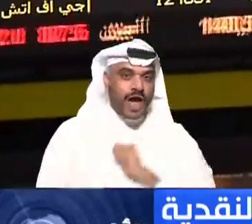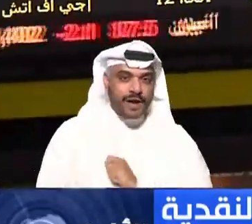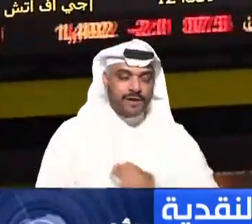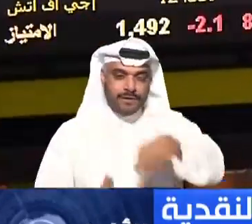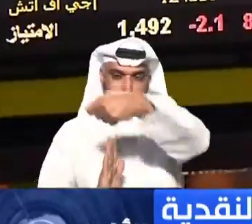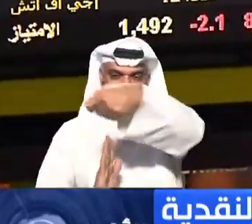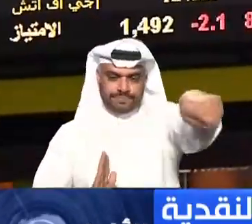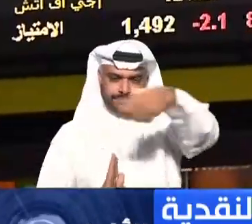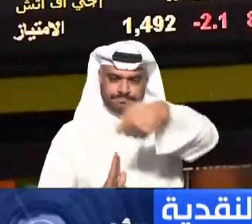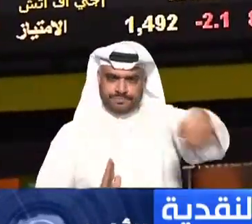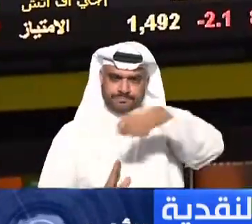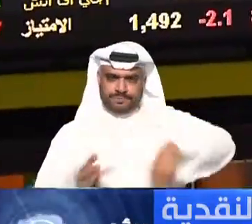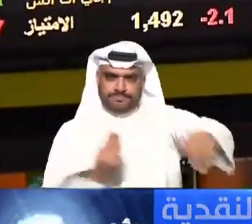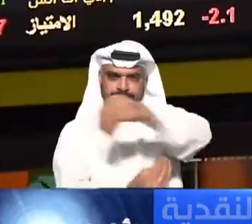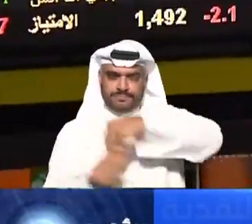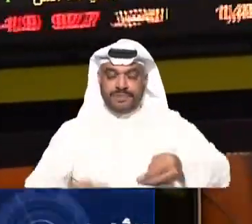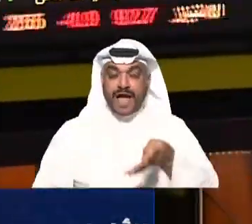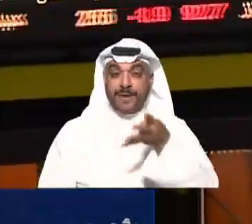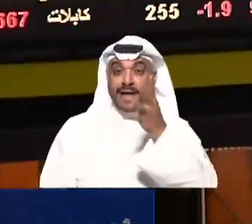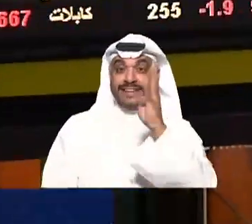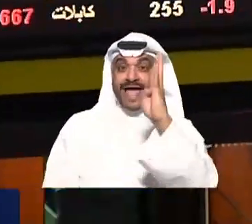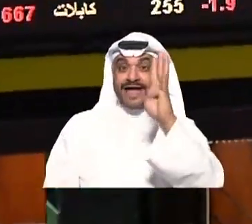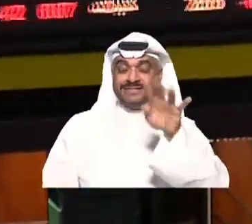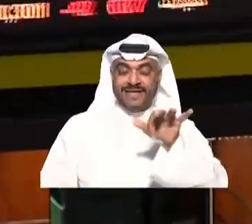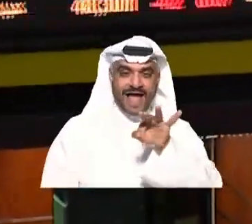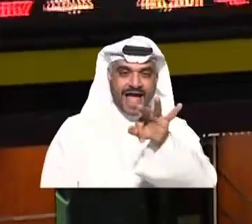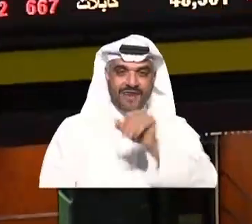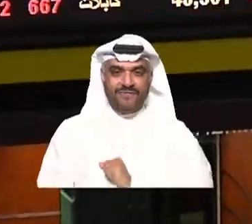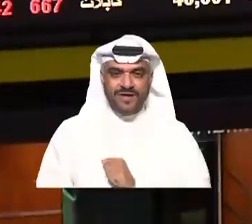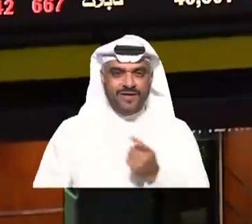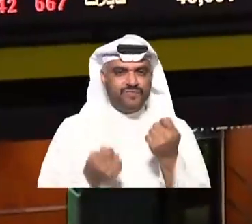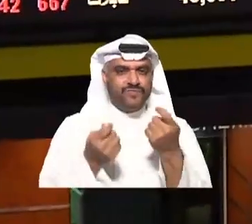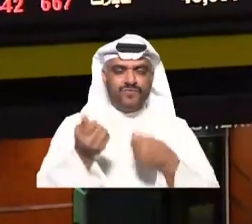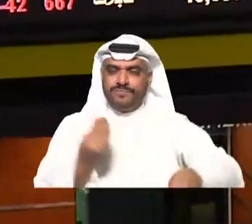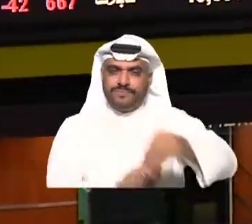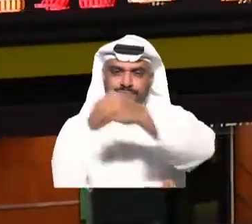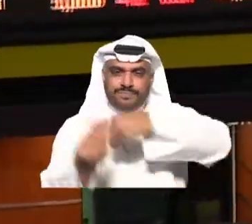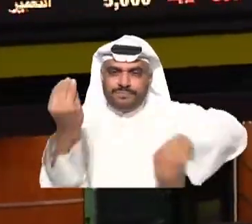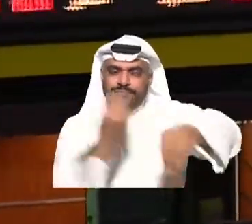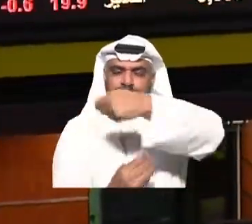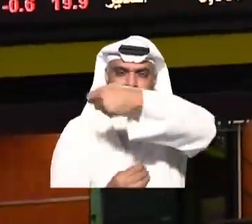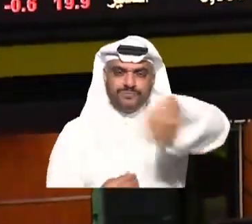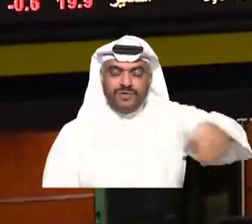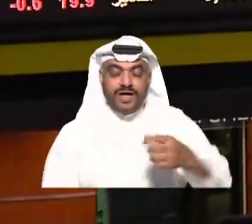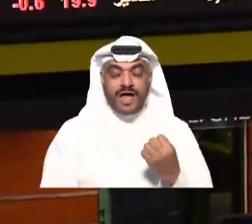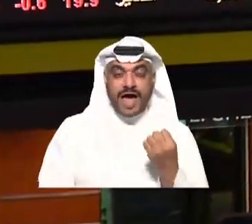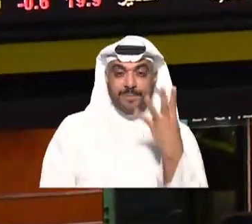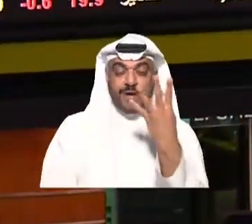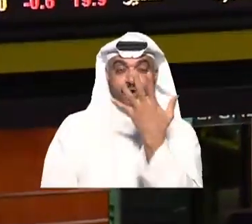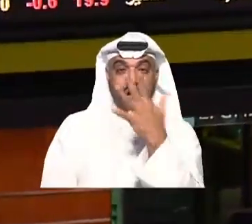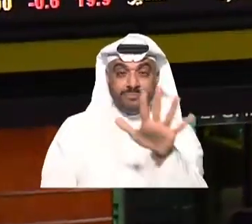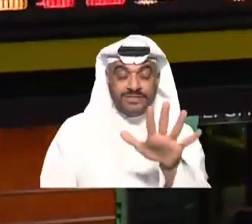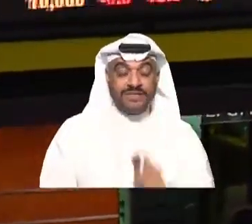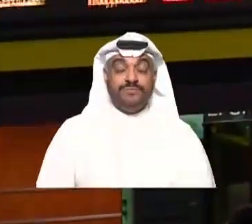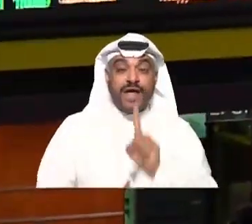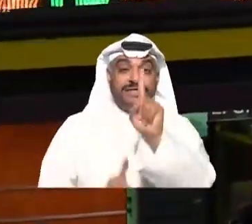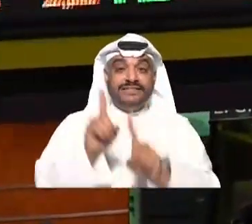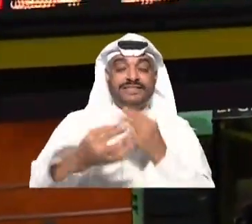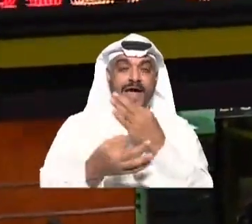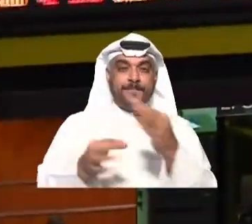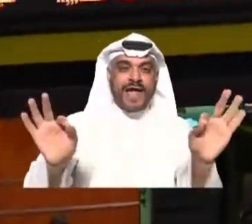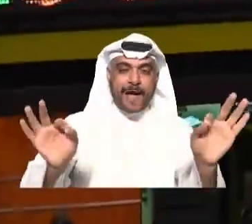الصفقات 14,000 صفقة. أما كمية التداولات فبلغت 450 مليون سهم.